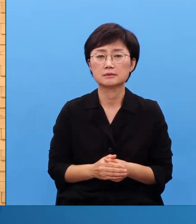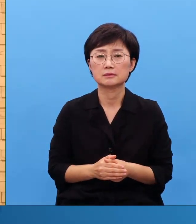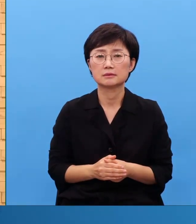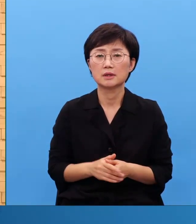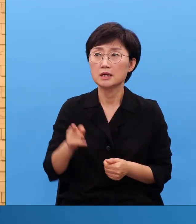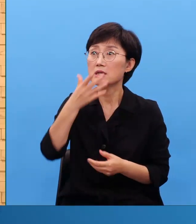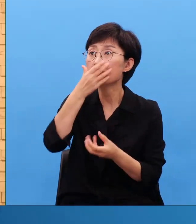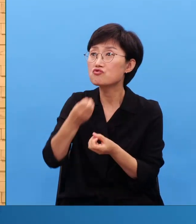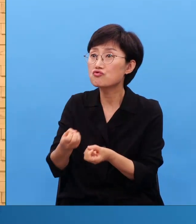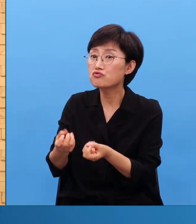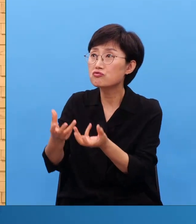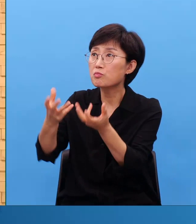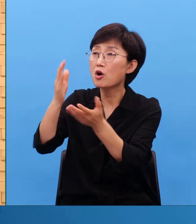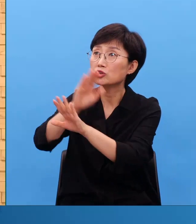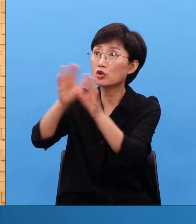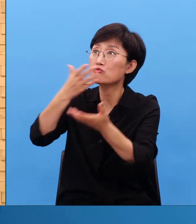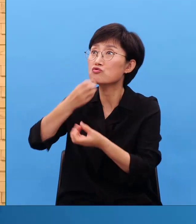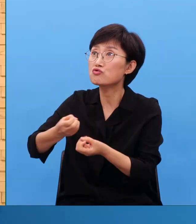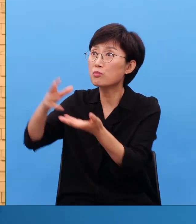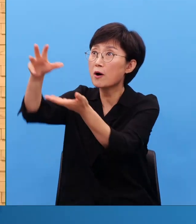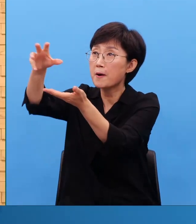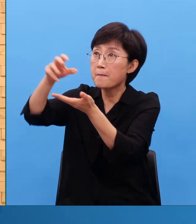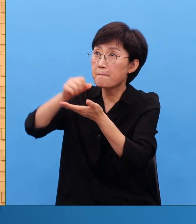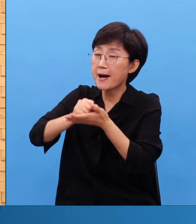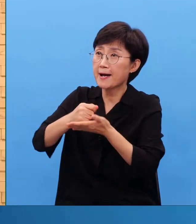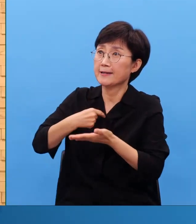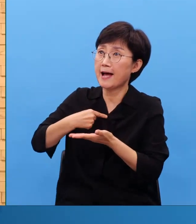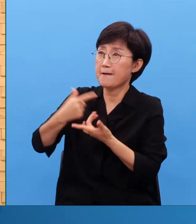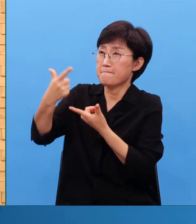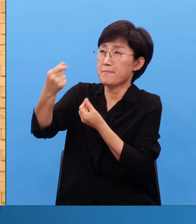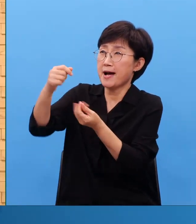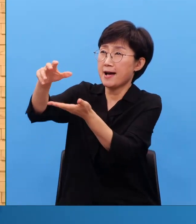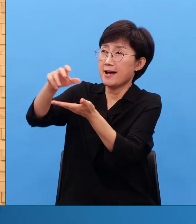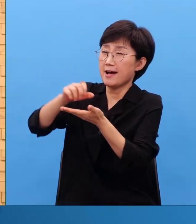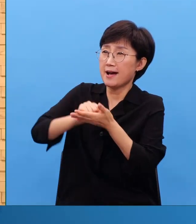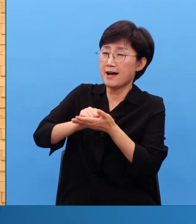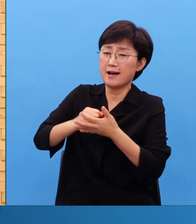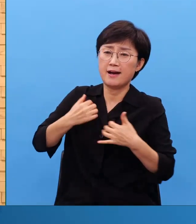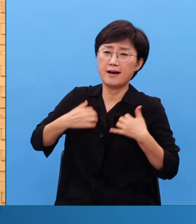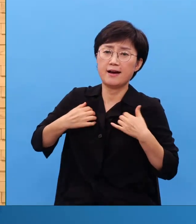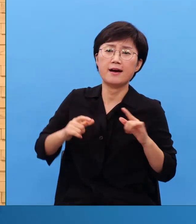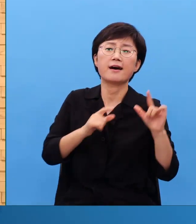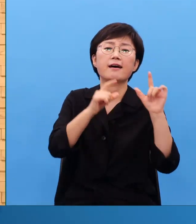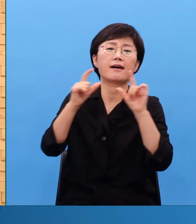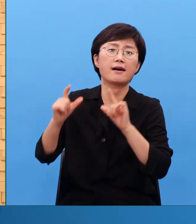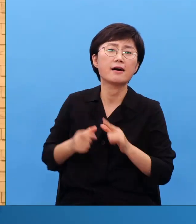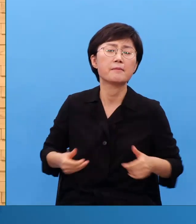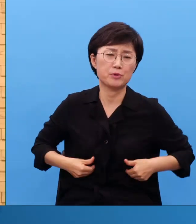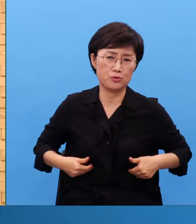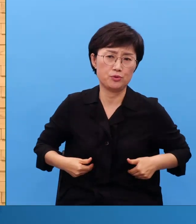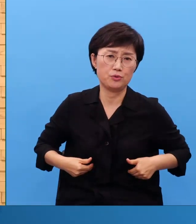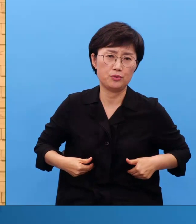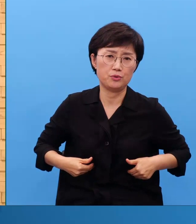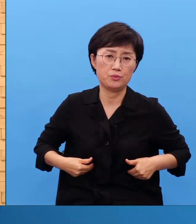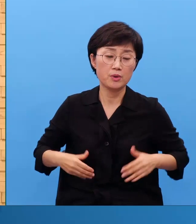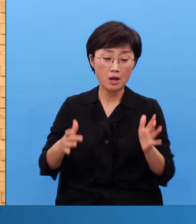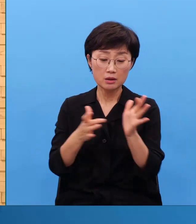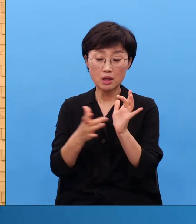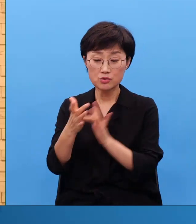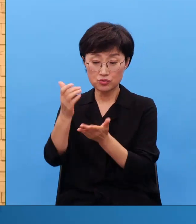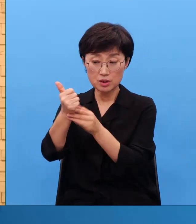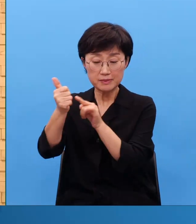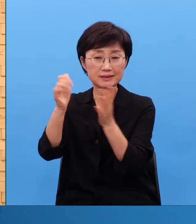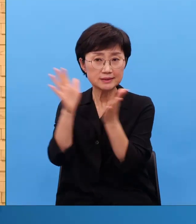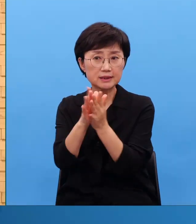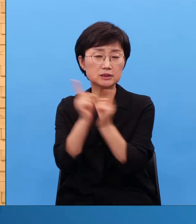축복을 여러분이 자꾸 누려야 된다 그 And 말이에요. this is the blessing that you and I must hold on to. 예수님이 설명하셨어요. And this is the explanation given by Jesus